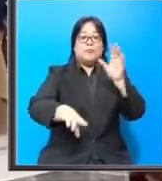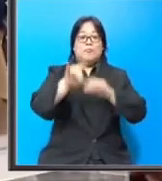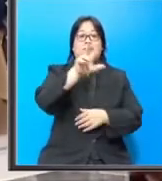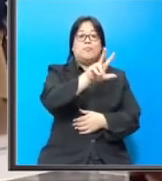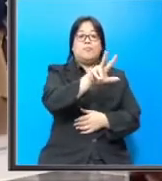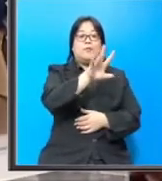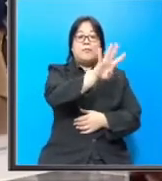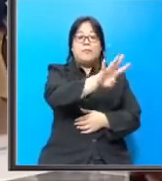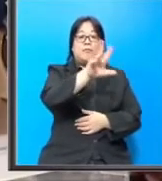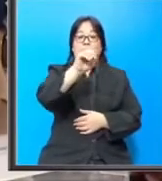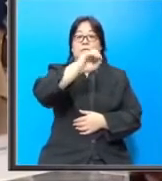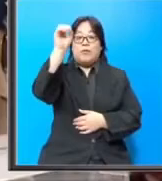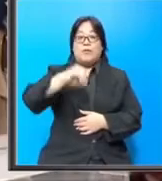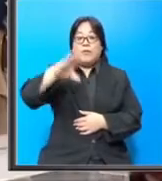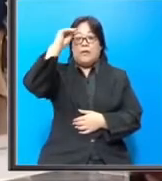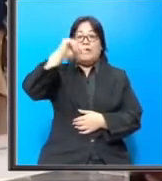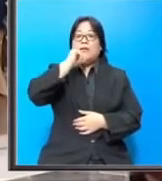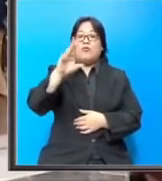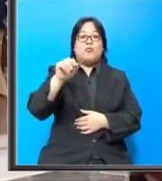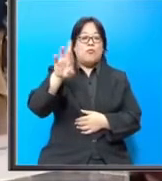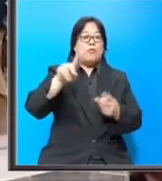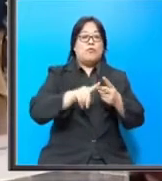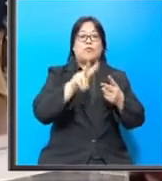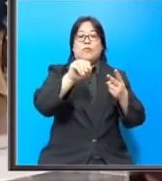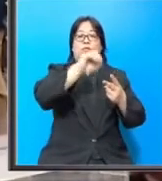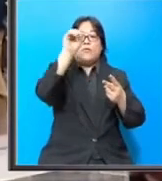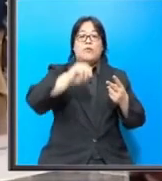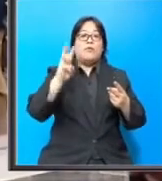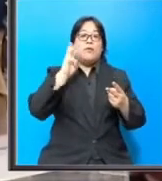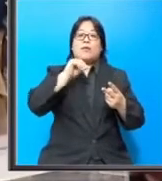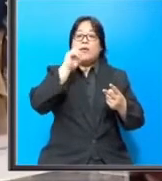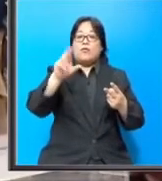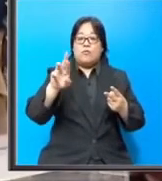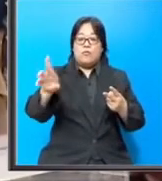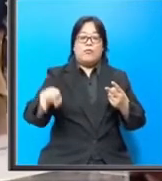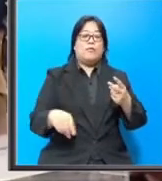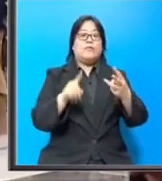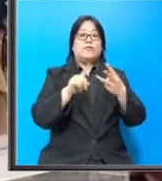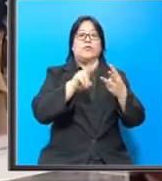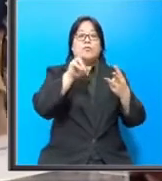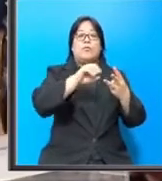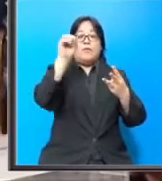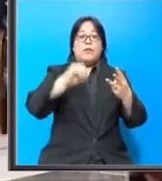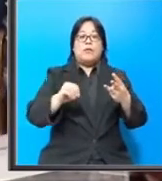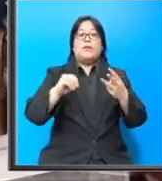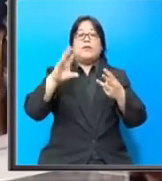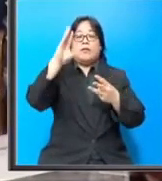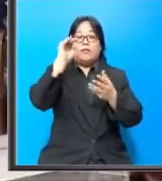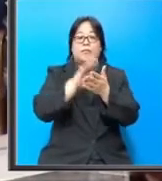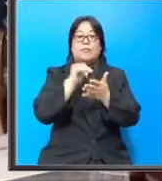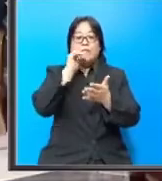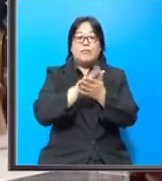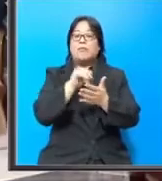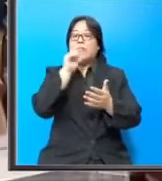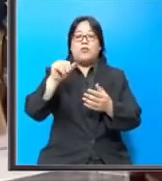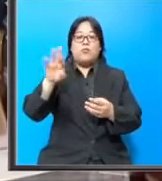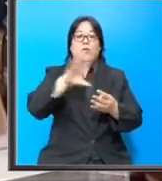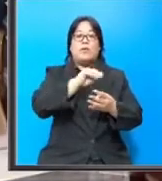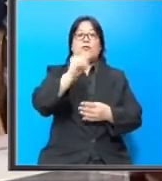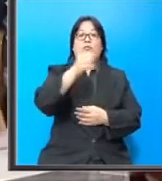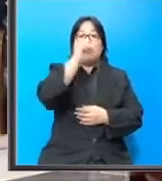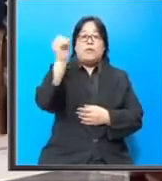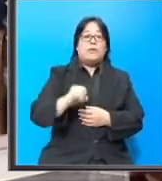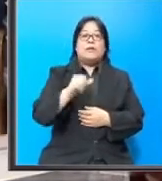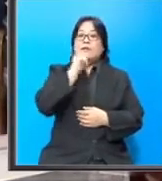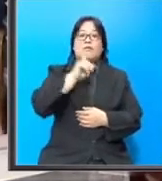40 ratus lelaki tidak subur 20 ratus wanita tidak subur 20 ratus pasangan tidak subur dan 10